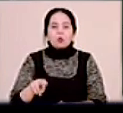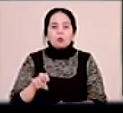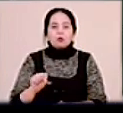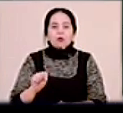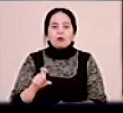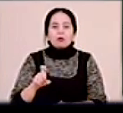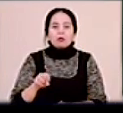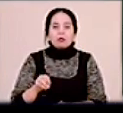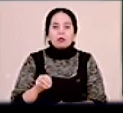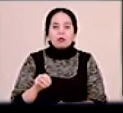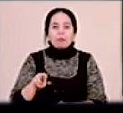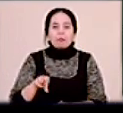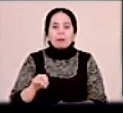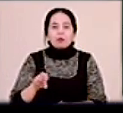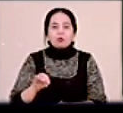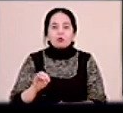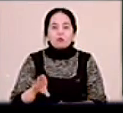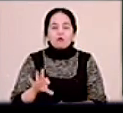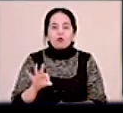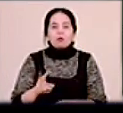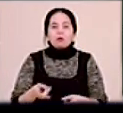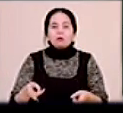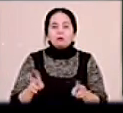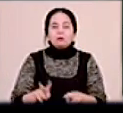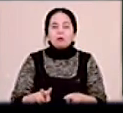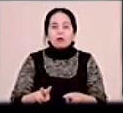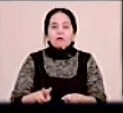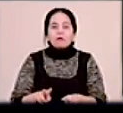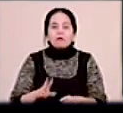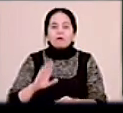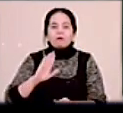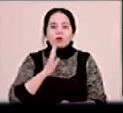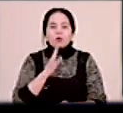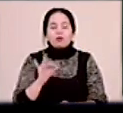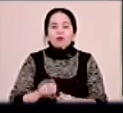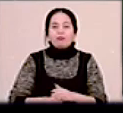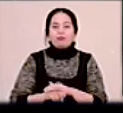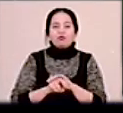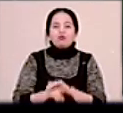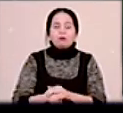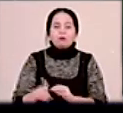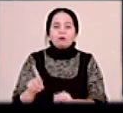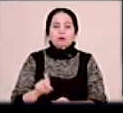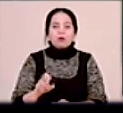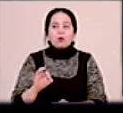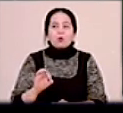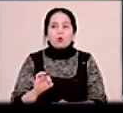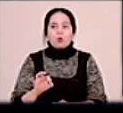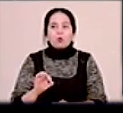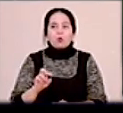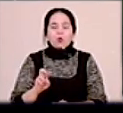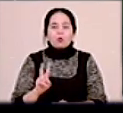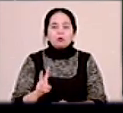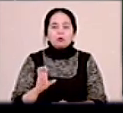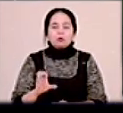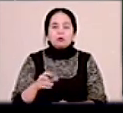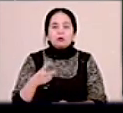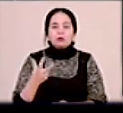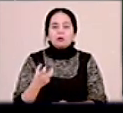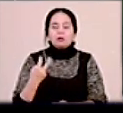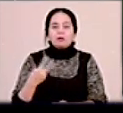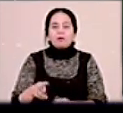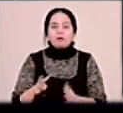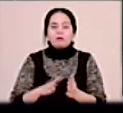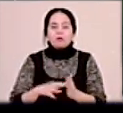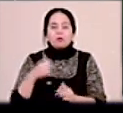Ахеменидов. Он оставил Бактры врагу и бежал за Окс. В